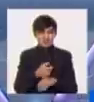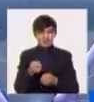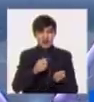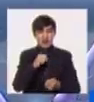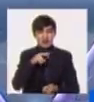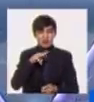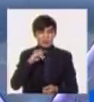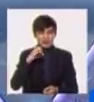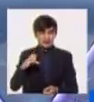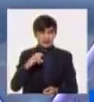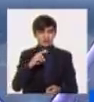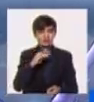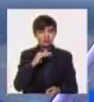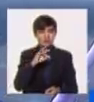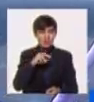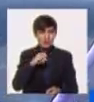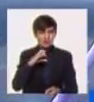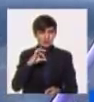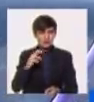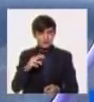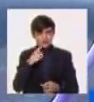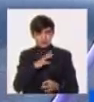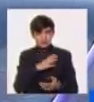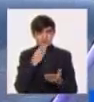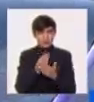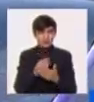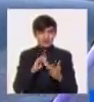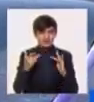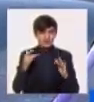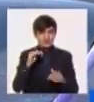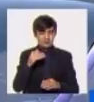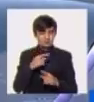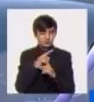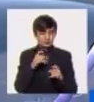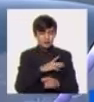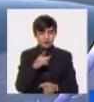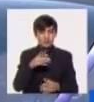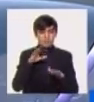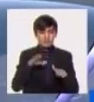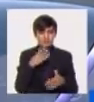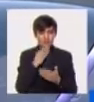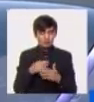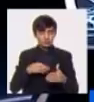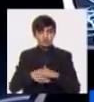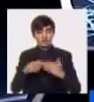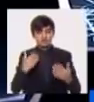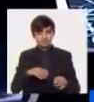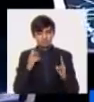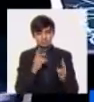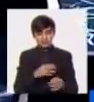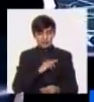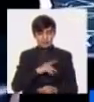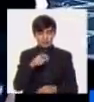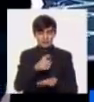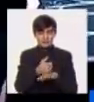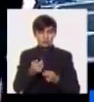Алмаз Жувашев әлеуметтік желідегі өз парақшасында пікір қалдырды. Ол орнынан босатылды. Ал ол кісі басшылық